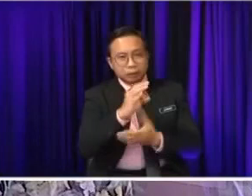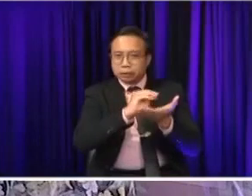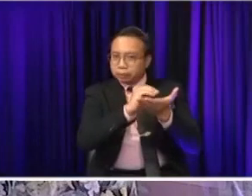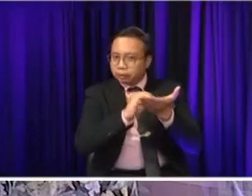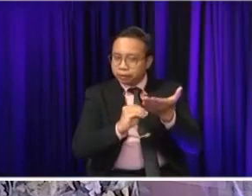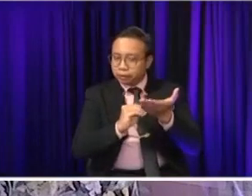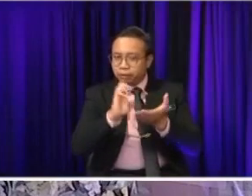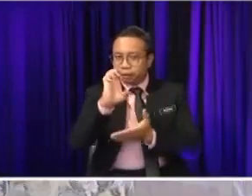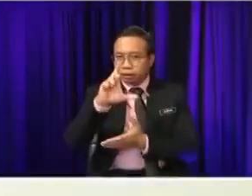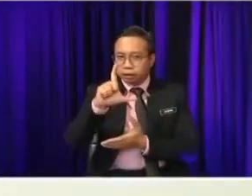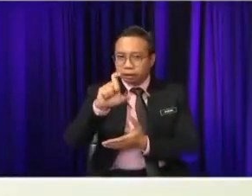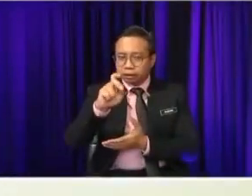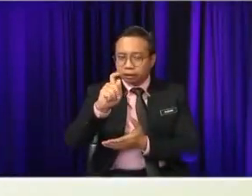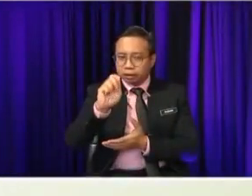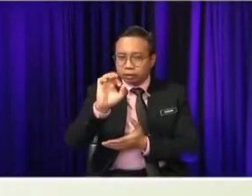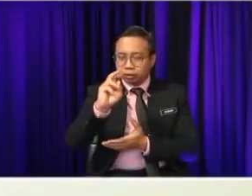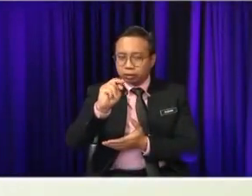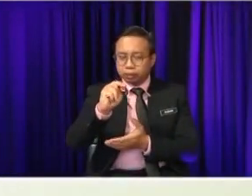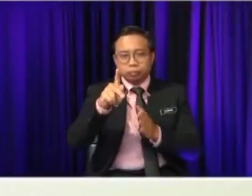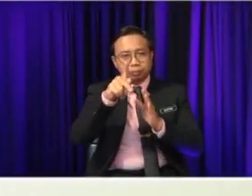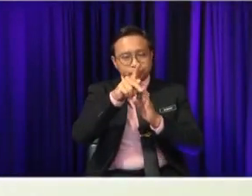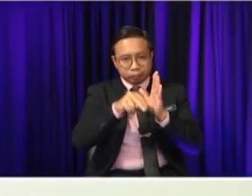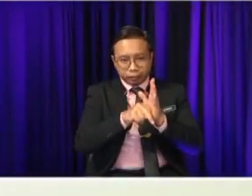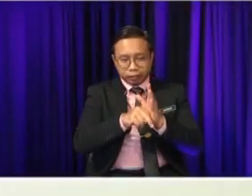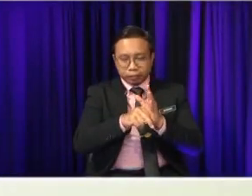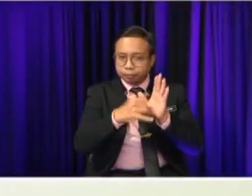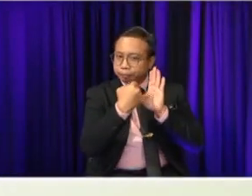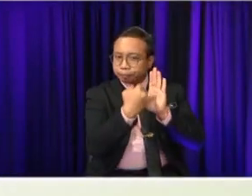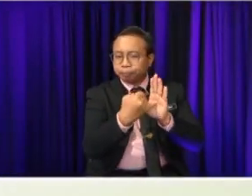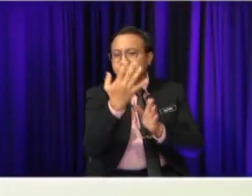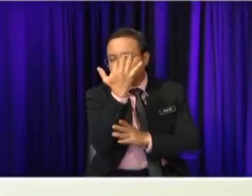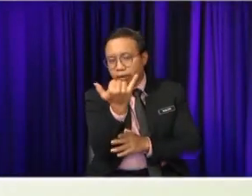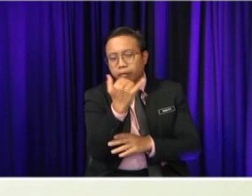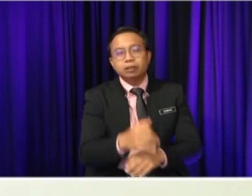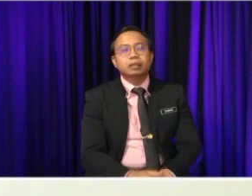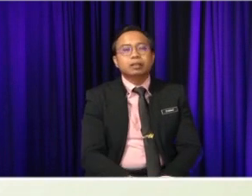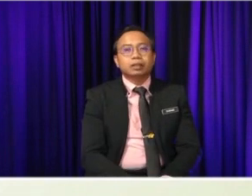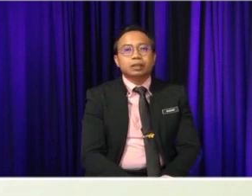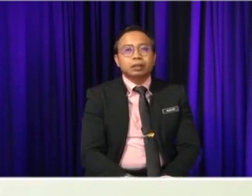elektronik menjadi pilihan pengiklan pada hari ini kepada audience mengapa